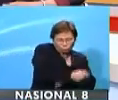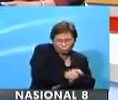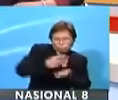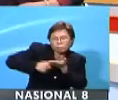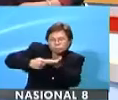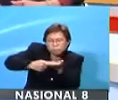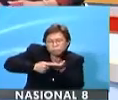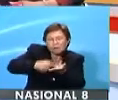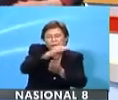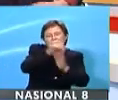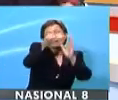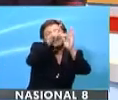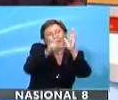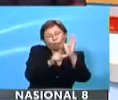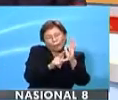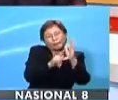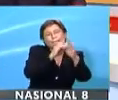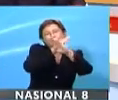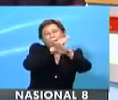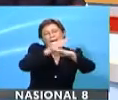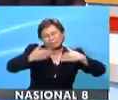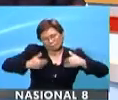dan peguam bela diadakan.